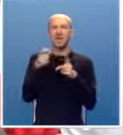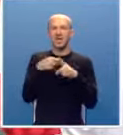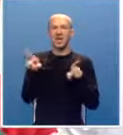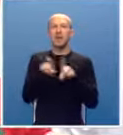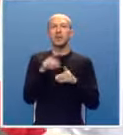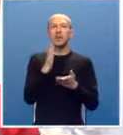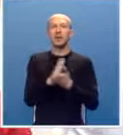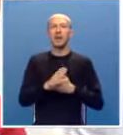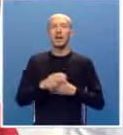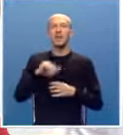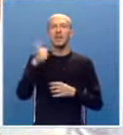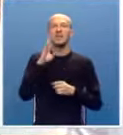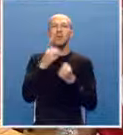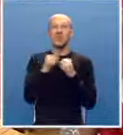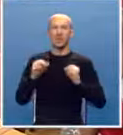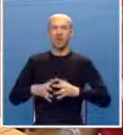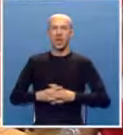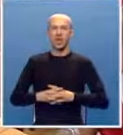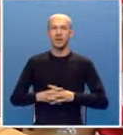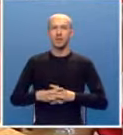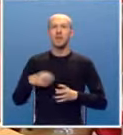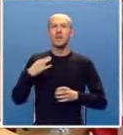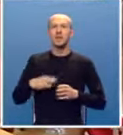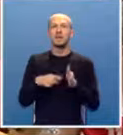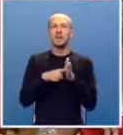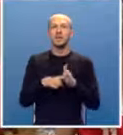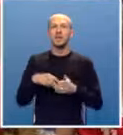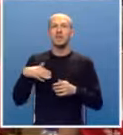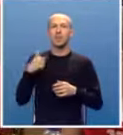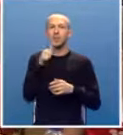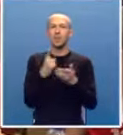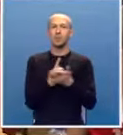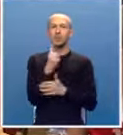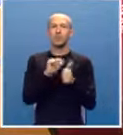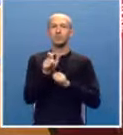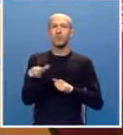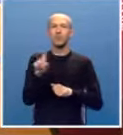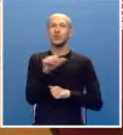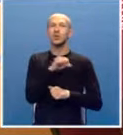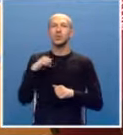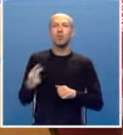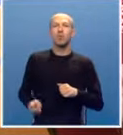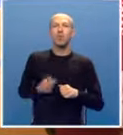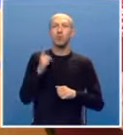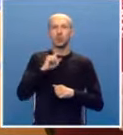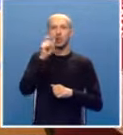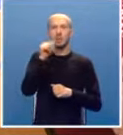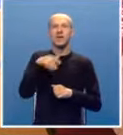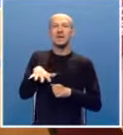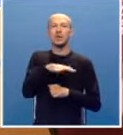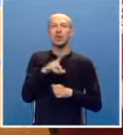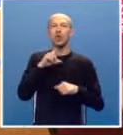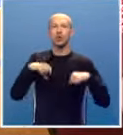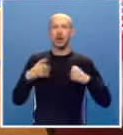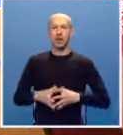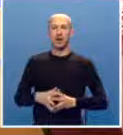bile prvaci Bosne i Hercegovine. Predsjednica je istakla da mladi i uspješni sportisti nisu samo ponos roditeljima i sredini u kojoj